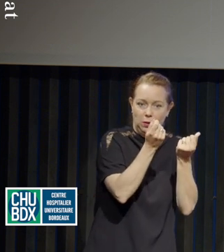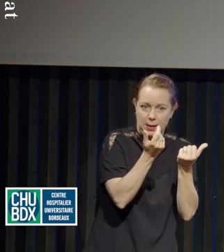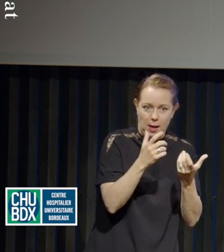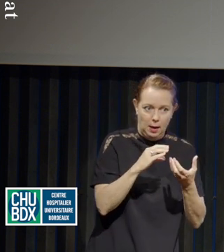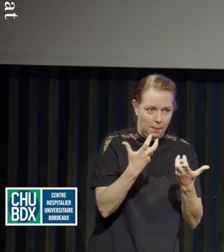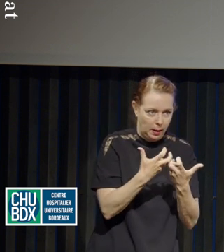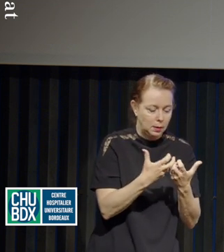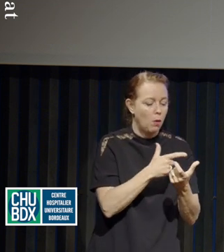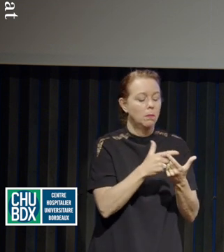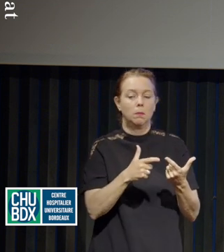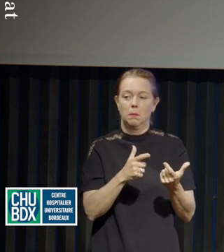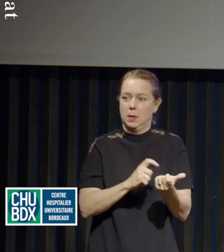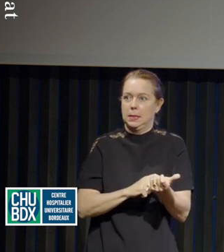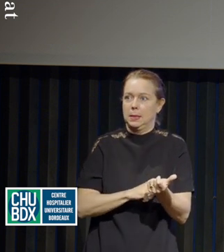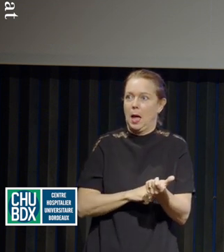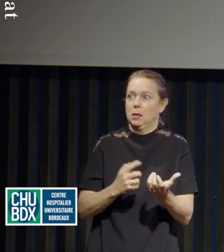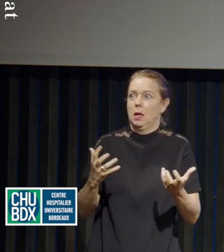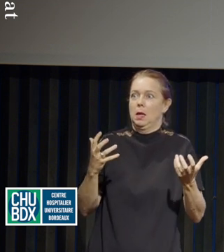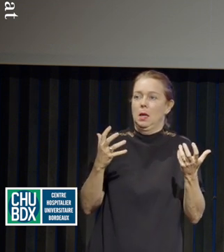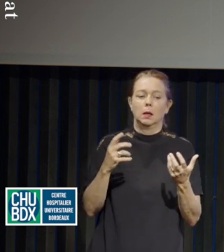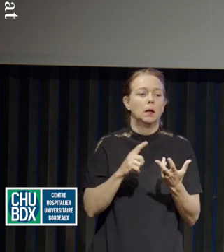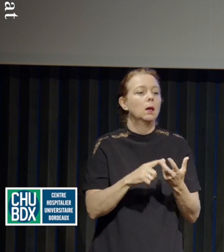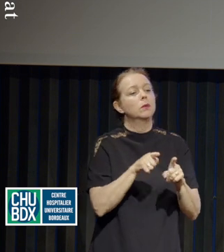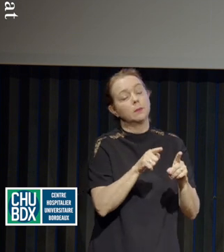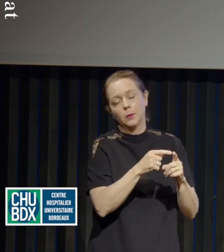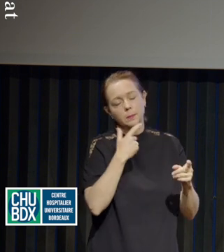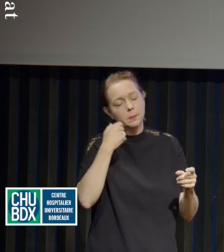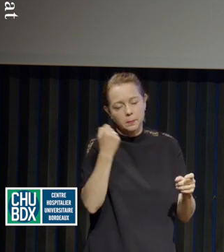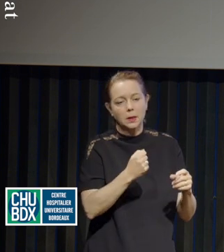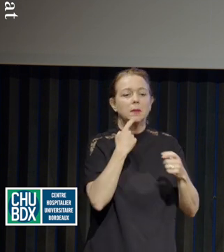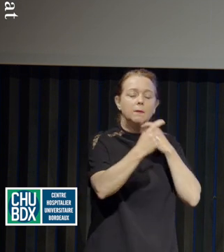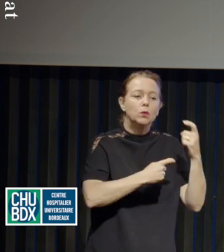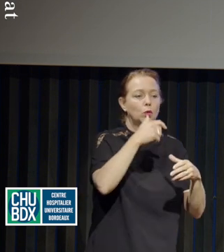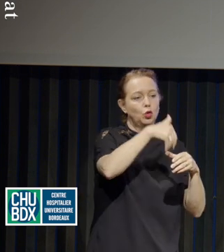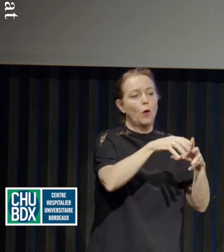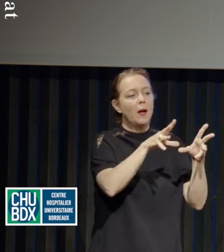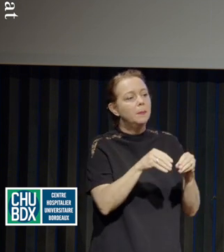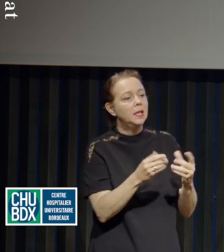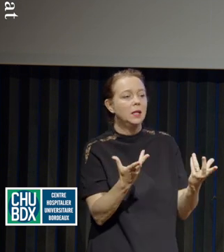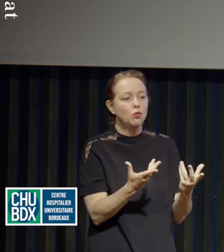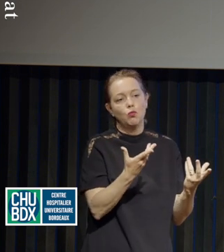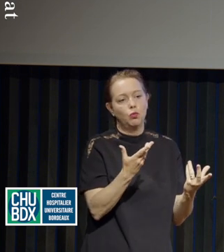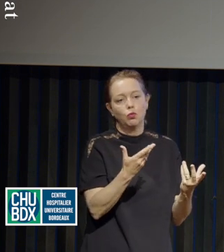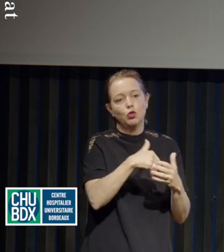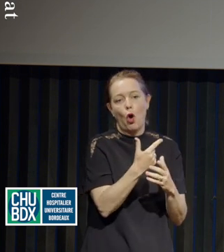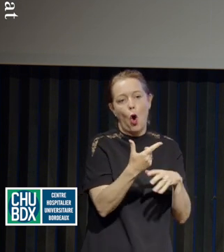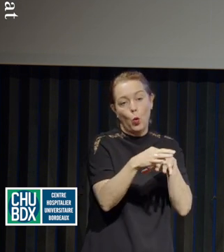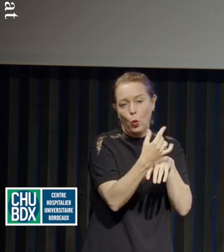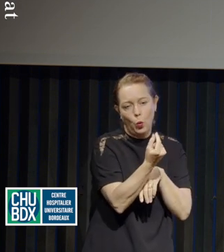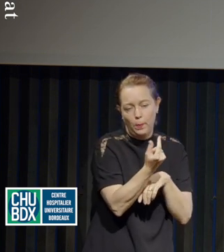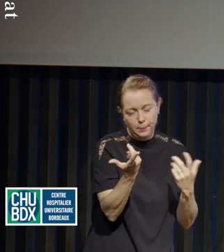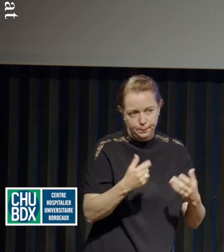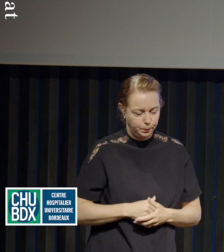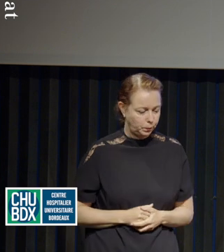à des stress, en lien en particulier avec des violences intrafamiliales ou des violences conjugales. Alors, ces données ont également